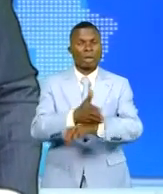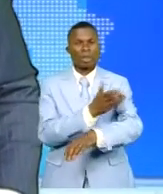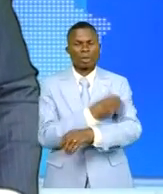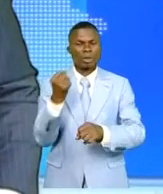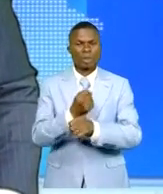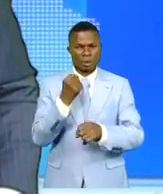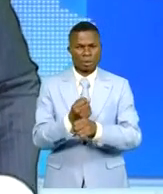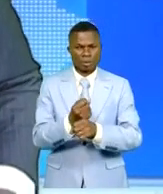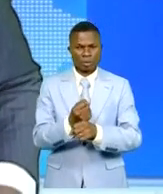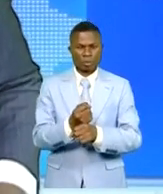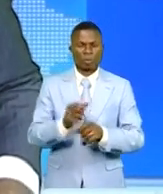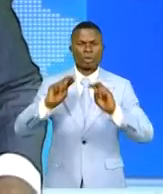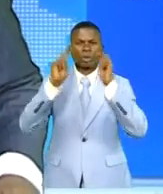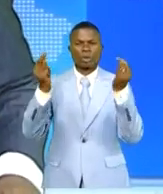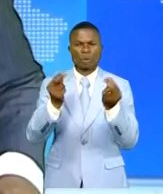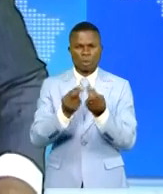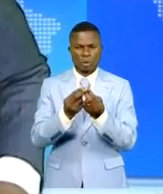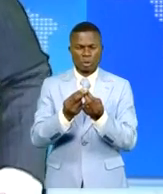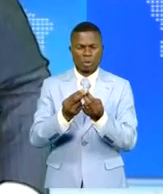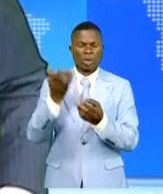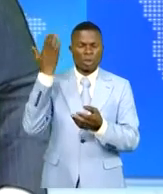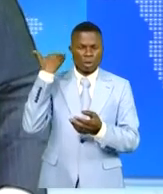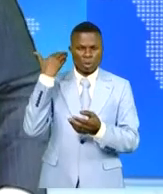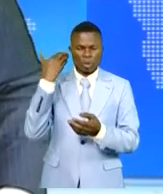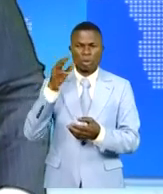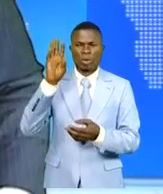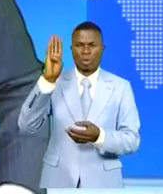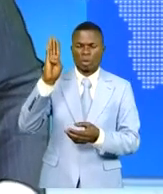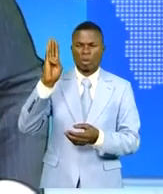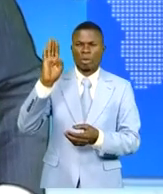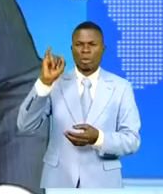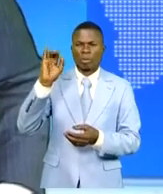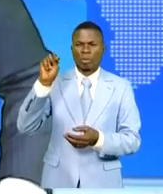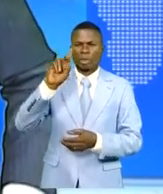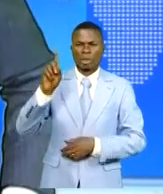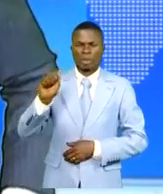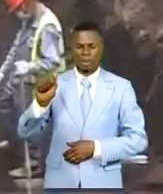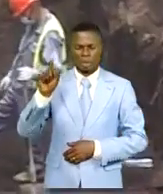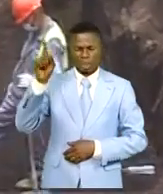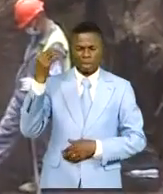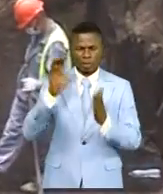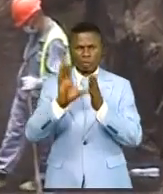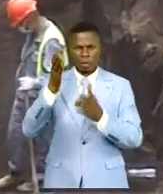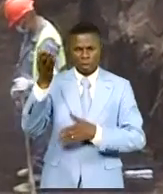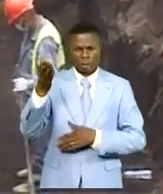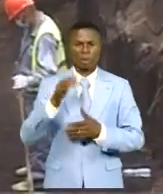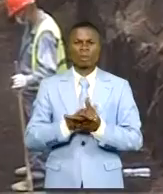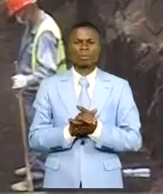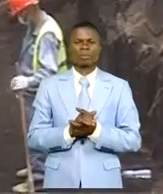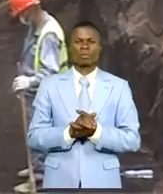des travaux de l'usine de traitement et captage d'eau des Binzaozon. D'autres précisions avec Serge Mata.